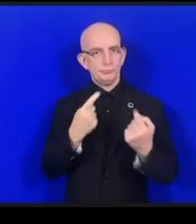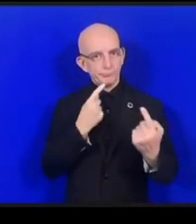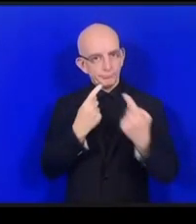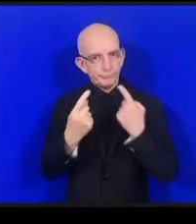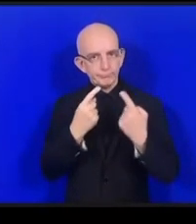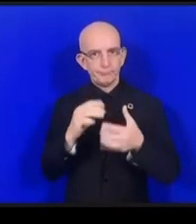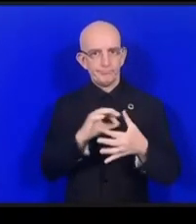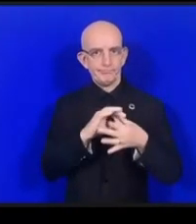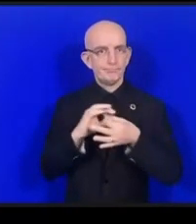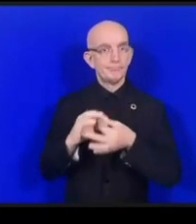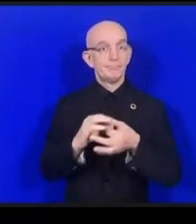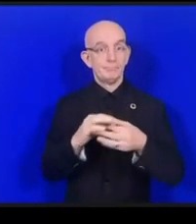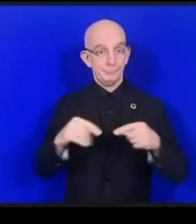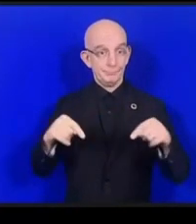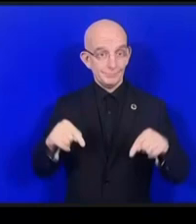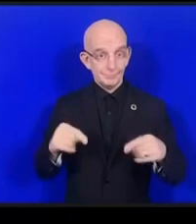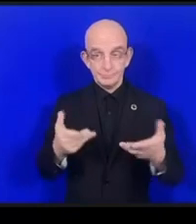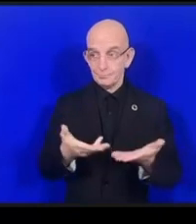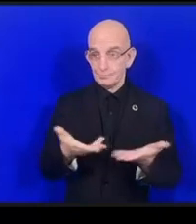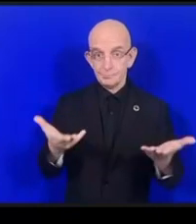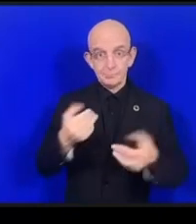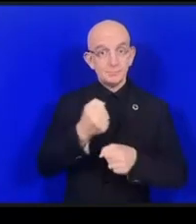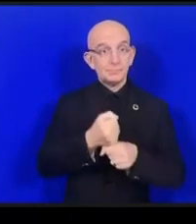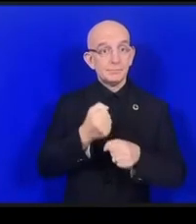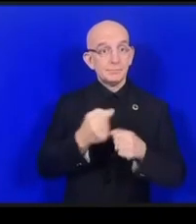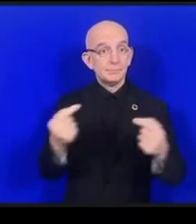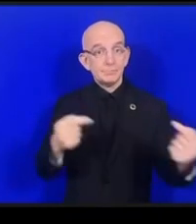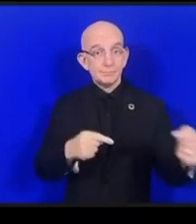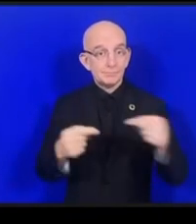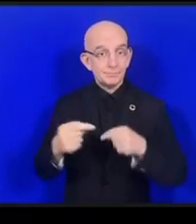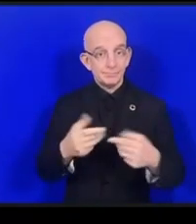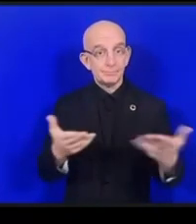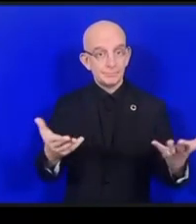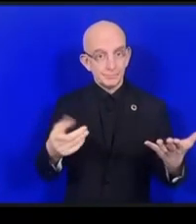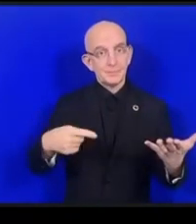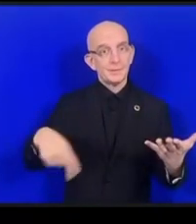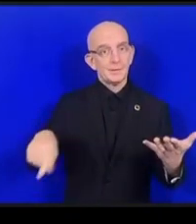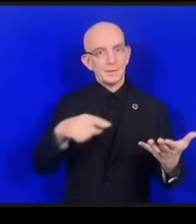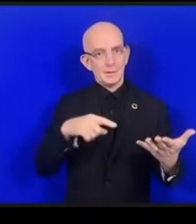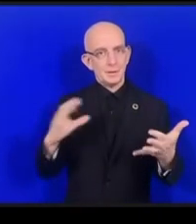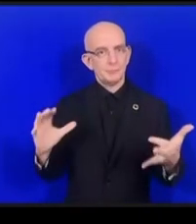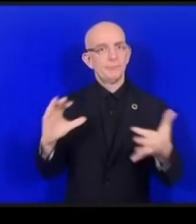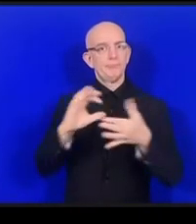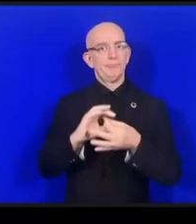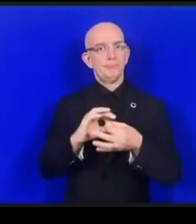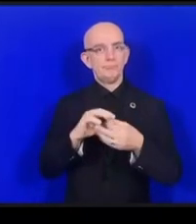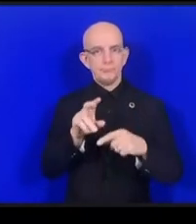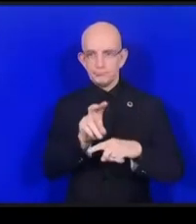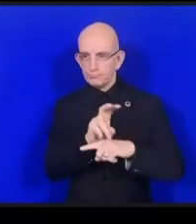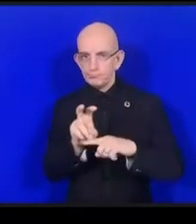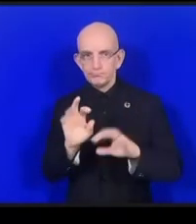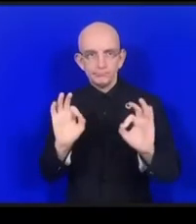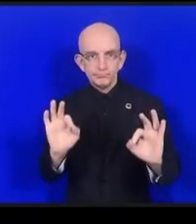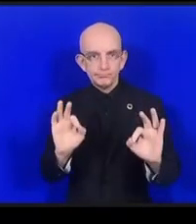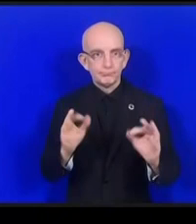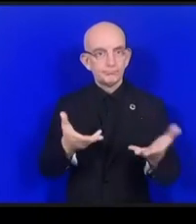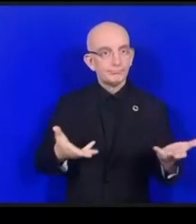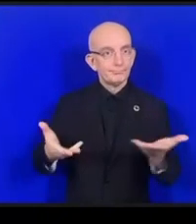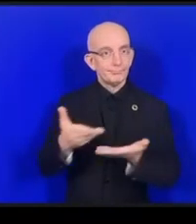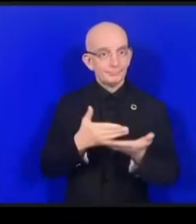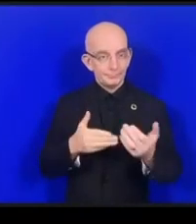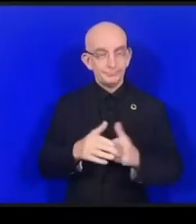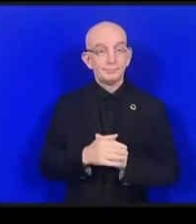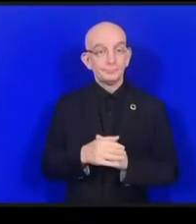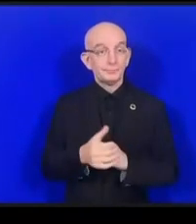группа динамичных коалиций и вместе с коллегой соведущий мы будем вести эту сессию Позвольте мне с